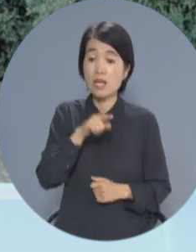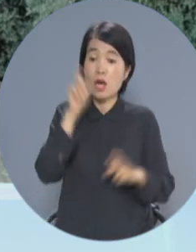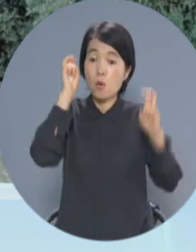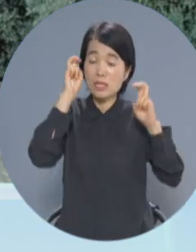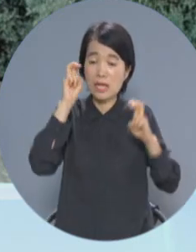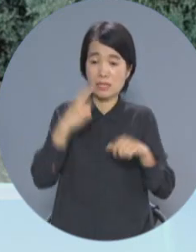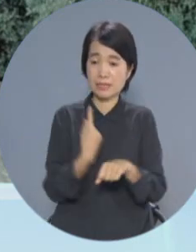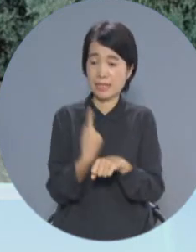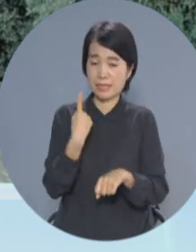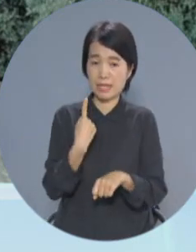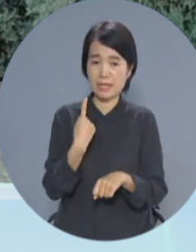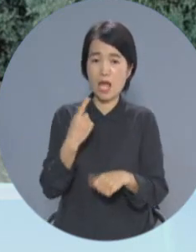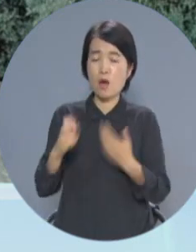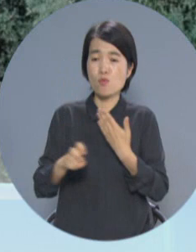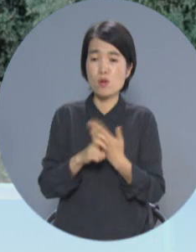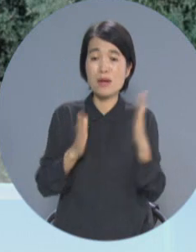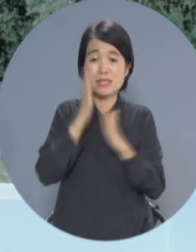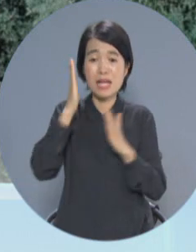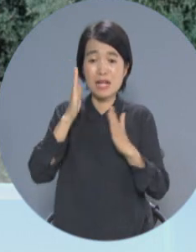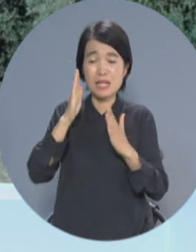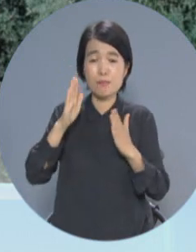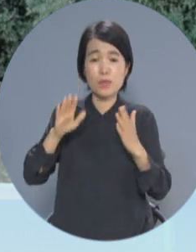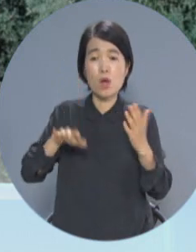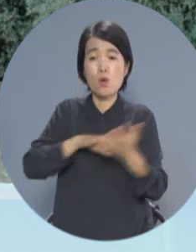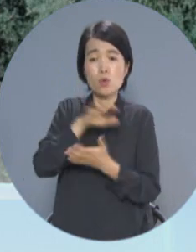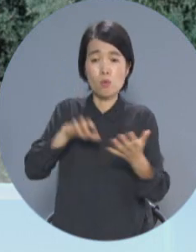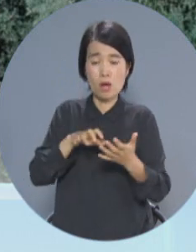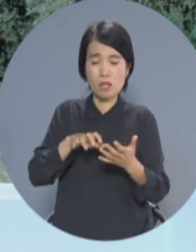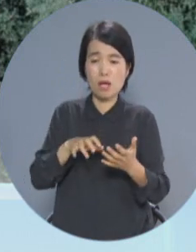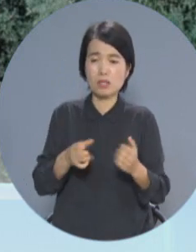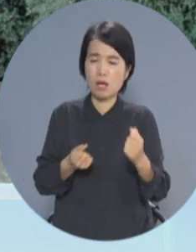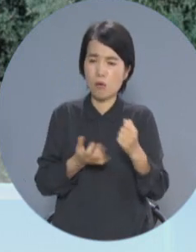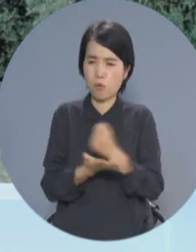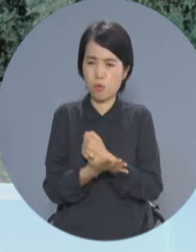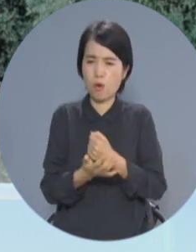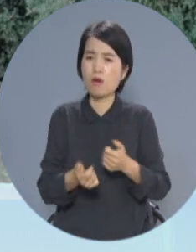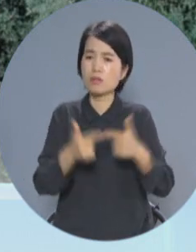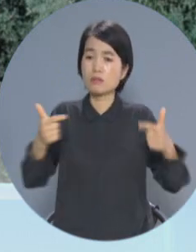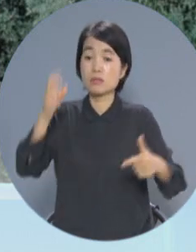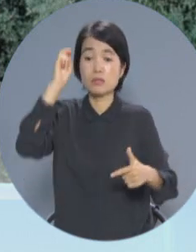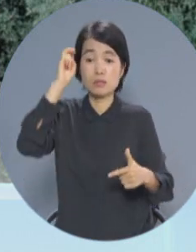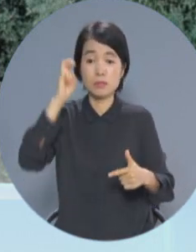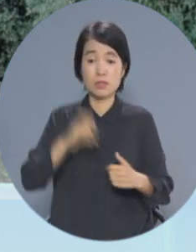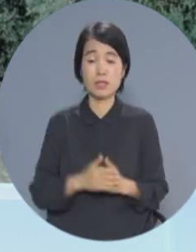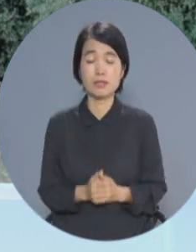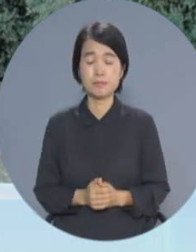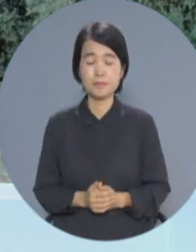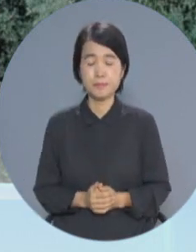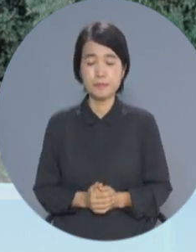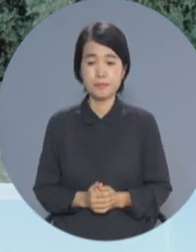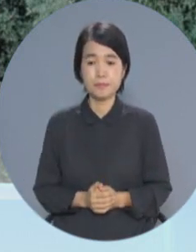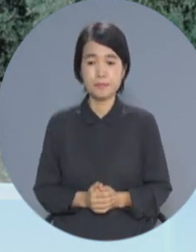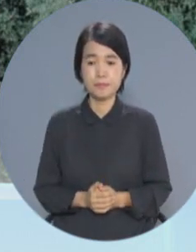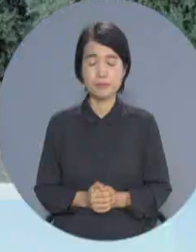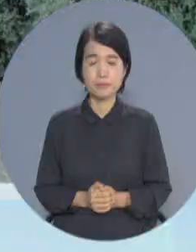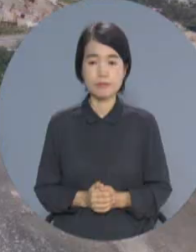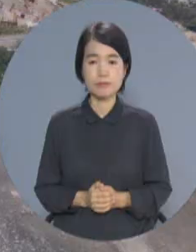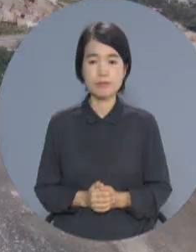지난해 소미산 불법 산림 훼손으로 논란을 빚은 바 있어 파장이 다시 커질 것으로 보입니다. 김주희 기자의